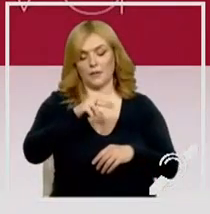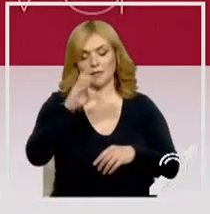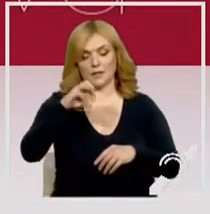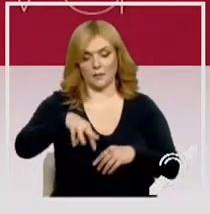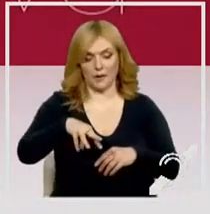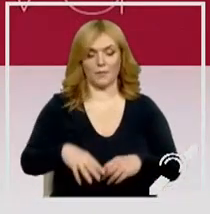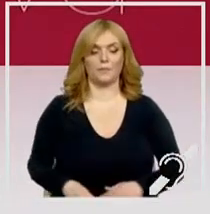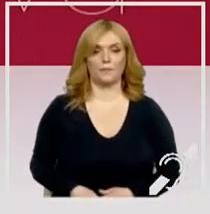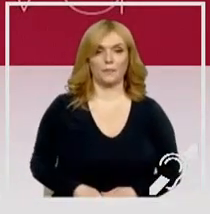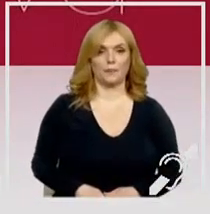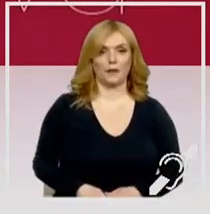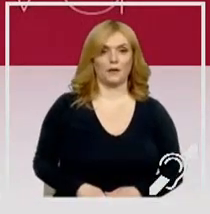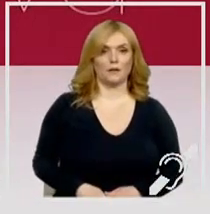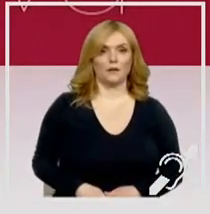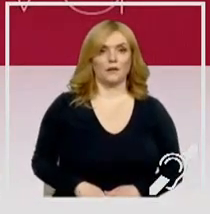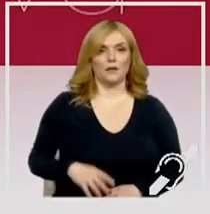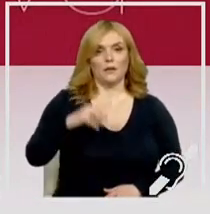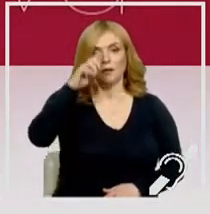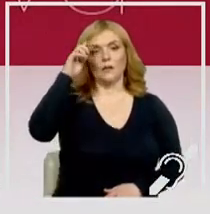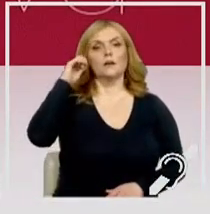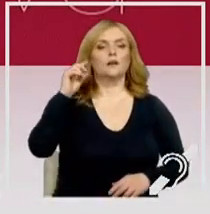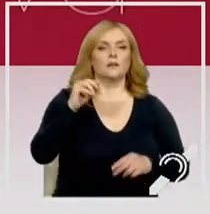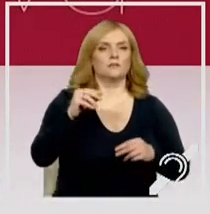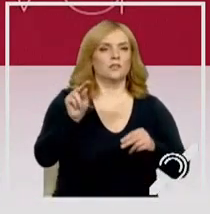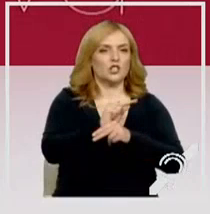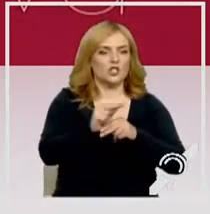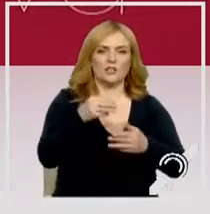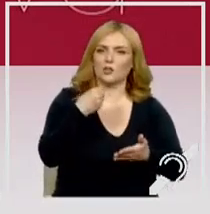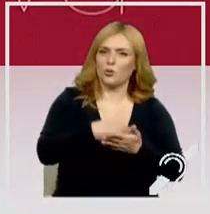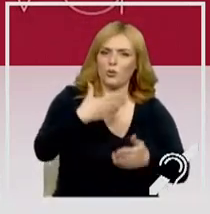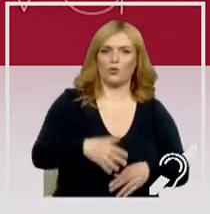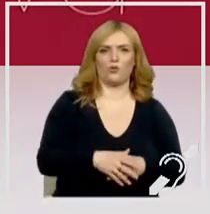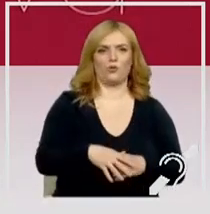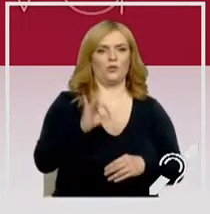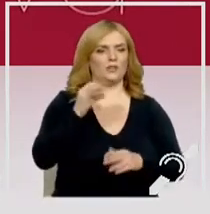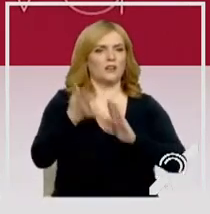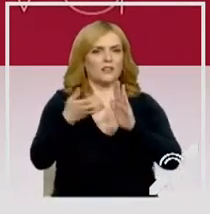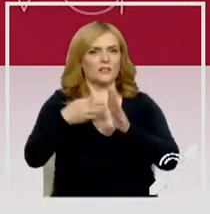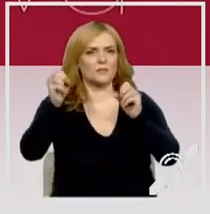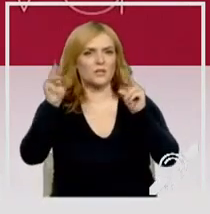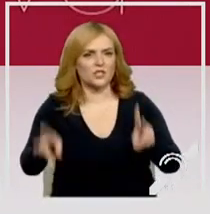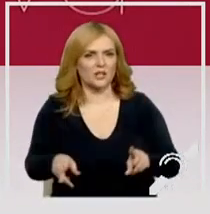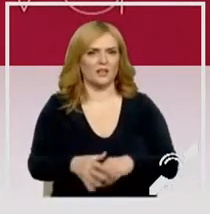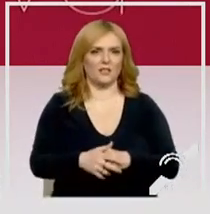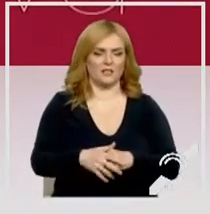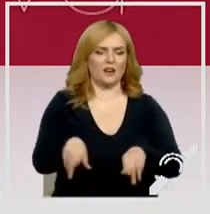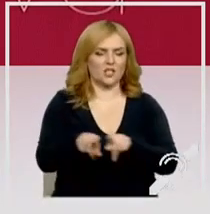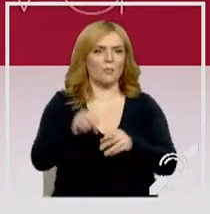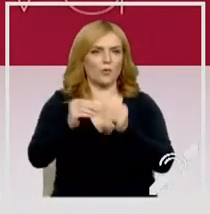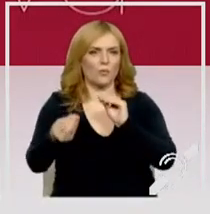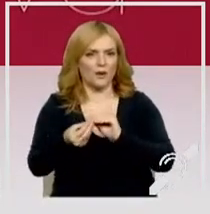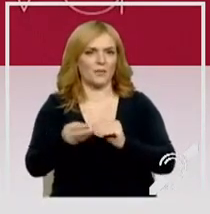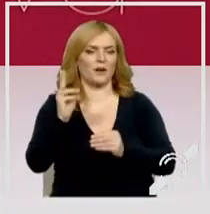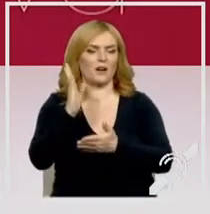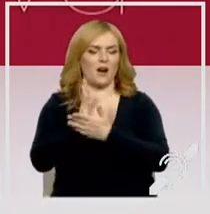Continuăm cu alte știri. Diagnosticarea tardivă, terapia costisitoare și lipsa de specialiști sunt câteva dintre problemele pe care le